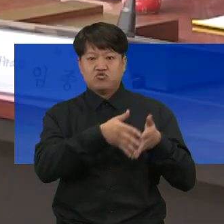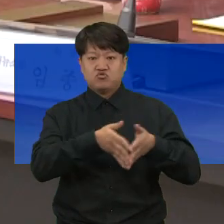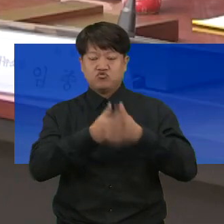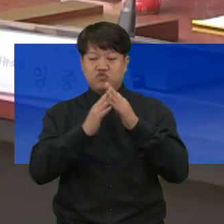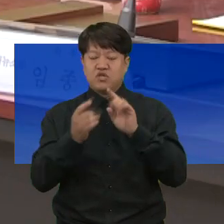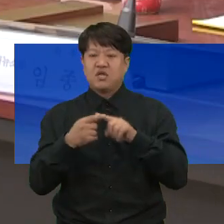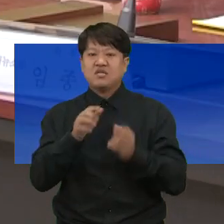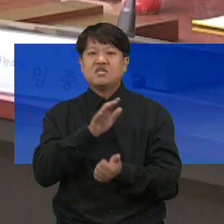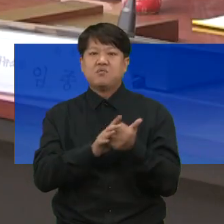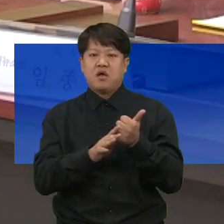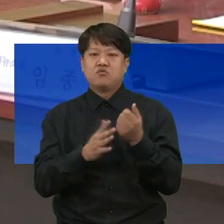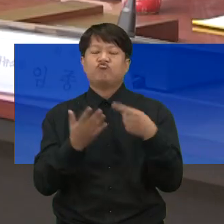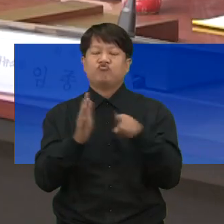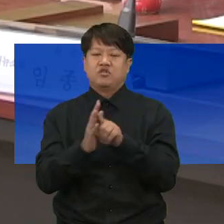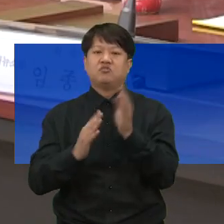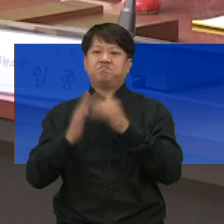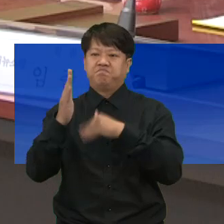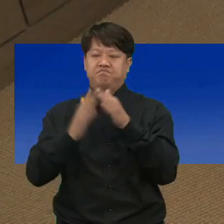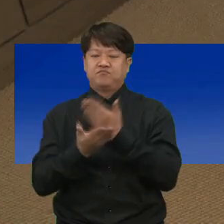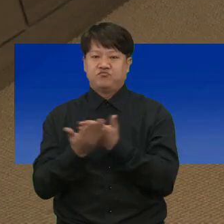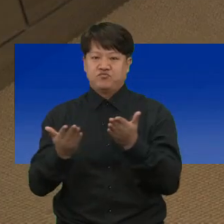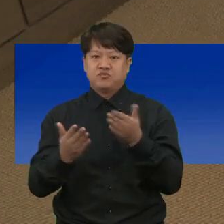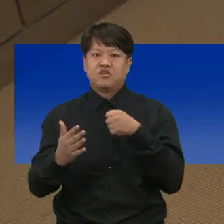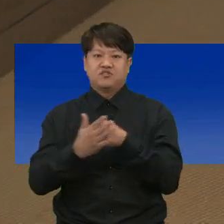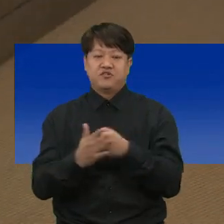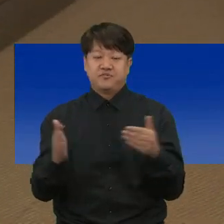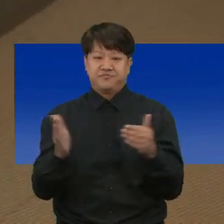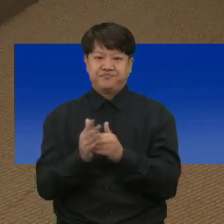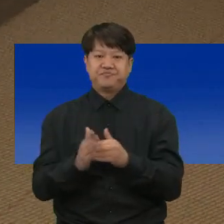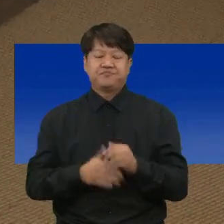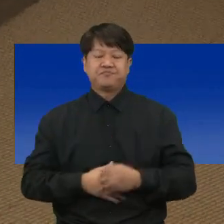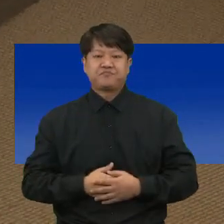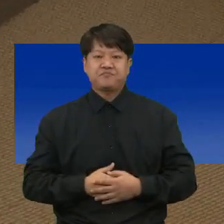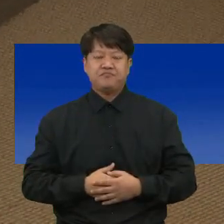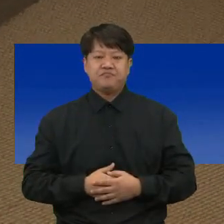희망을 주고자 페인트 무상 공급 을 결정하게 됐다고 전했습니다